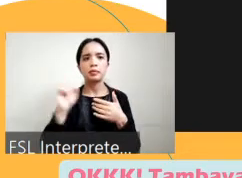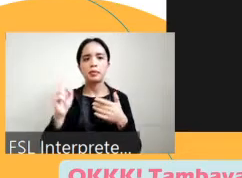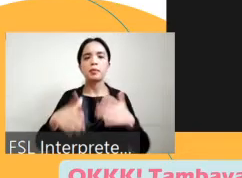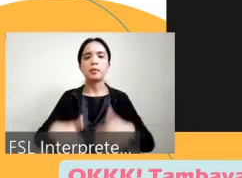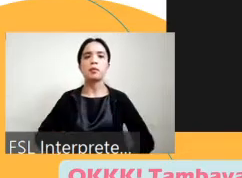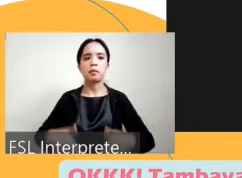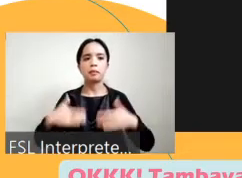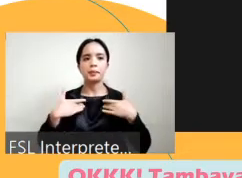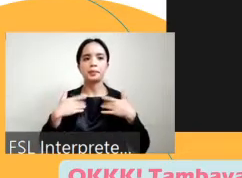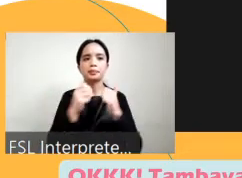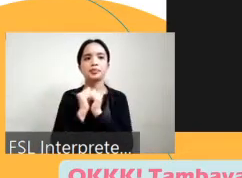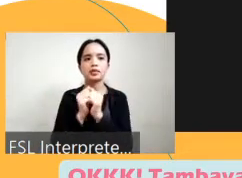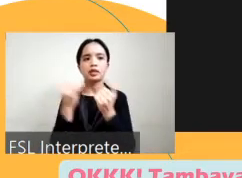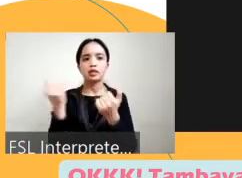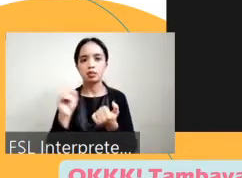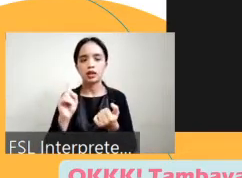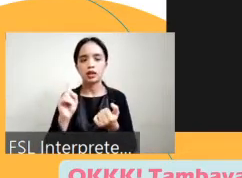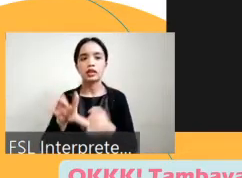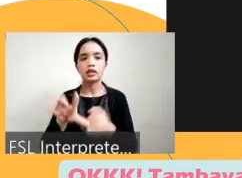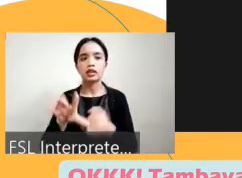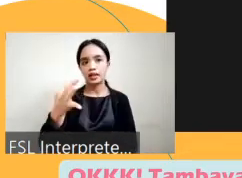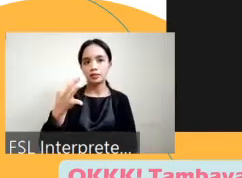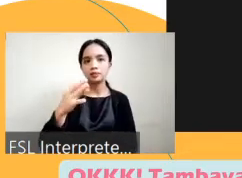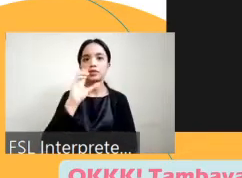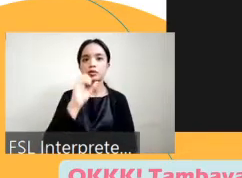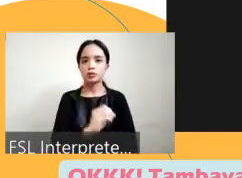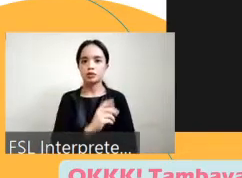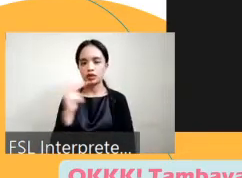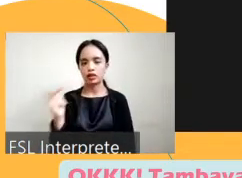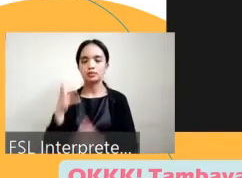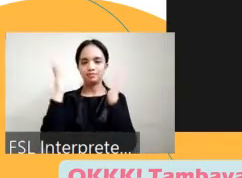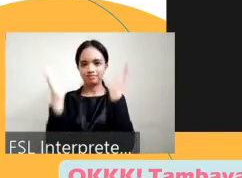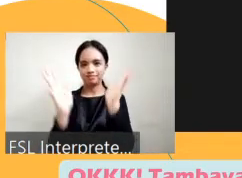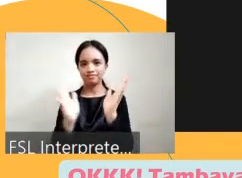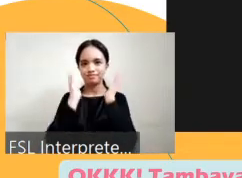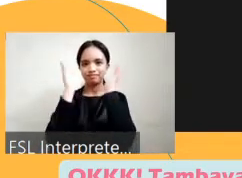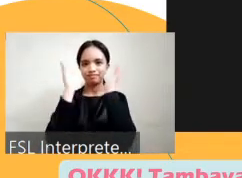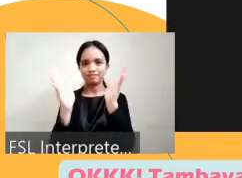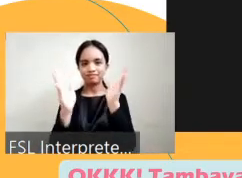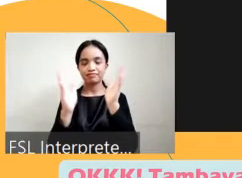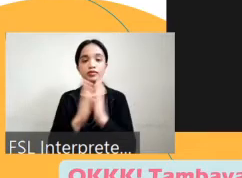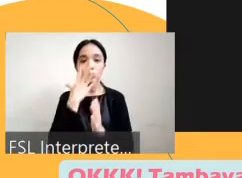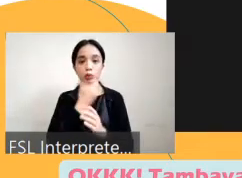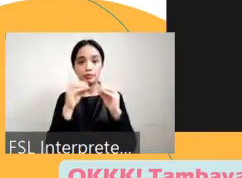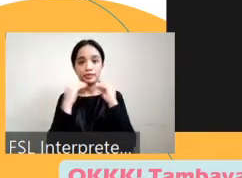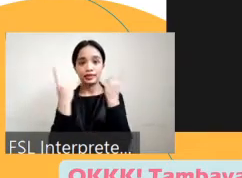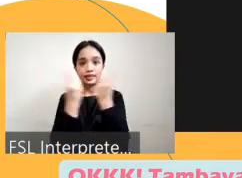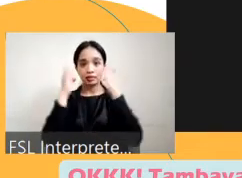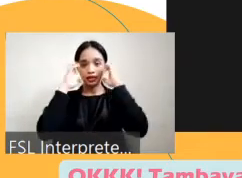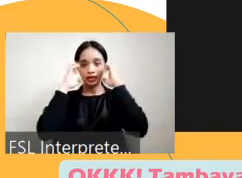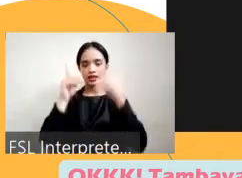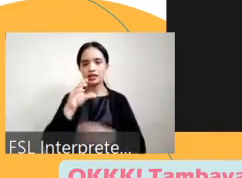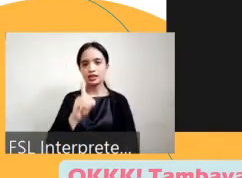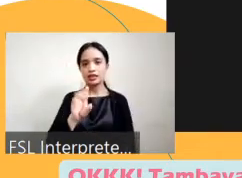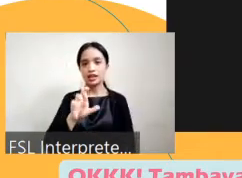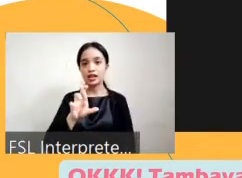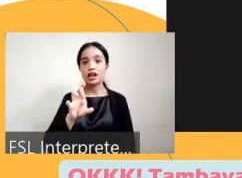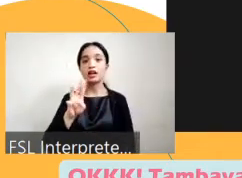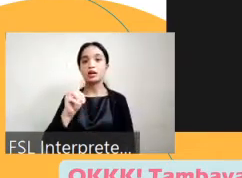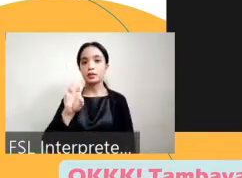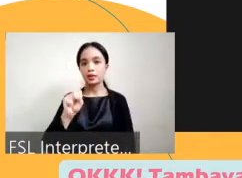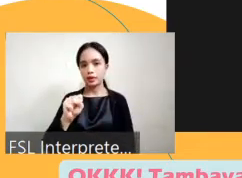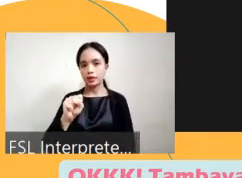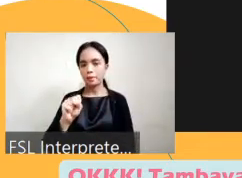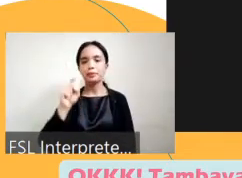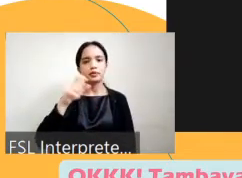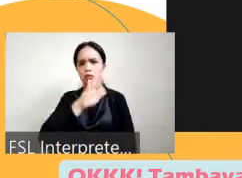Samahan niyo po kami sa episode 9 ng OKKK Tambayan, natin sa atin ng DepEd DRRMS. Huwag po natin kakalimutan i-like